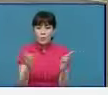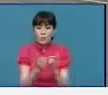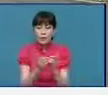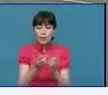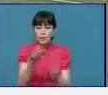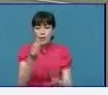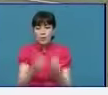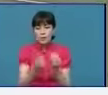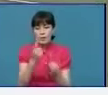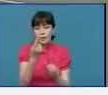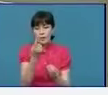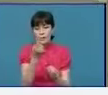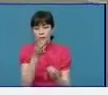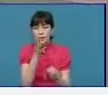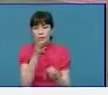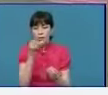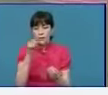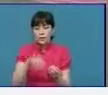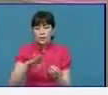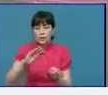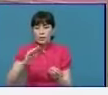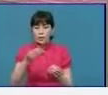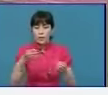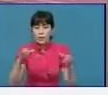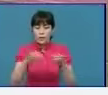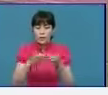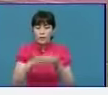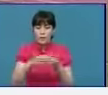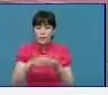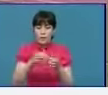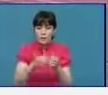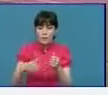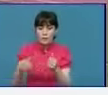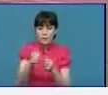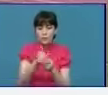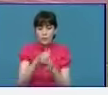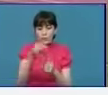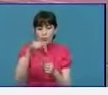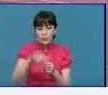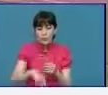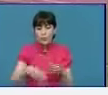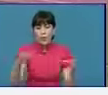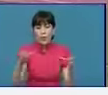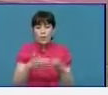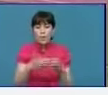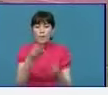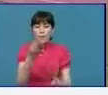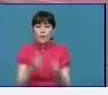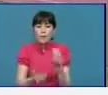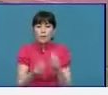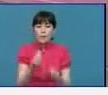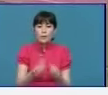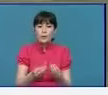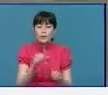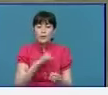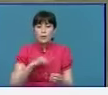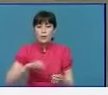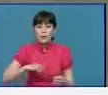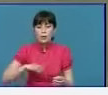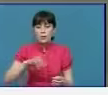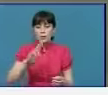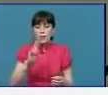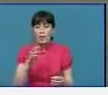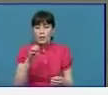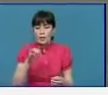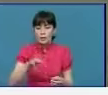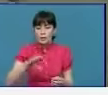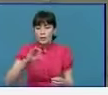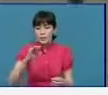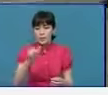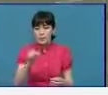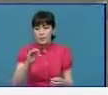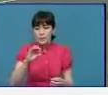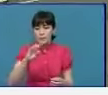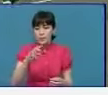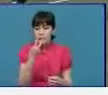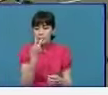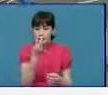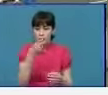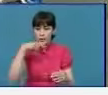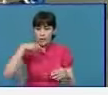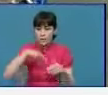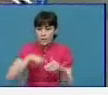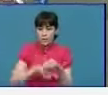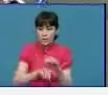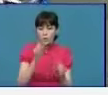ойынның бірінші кезеңінде Жетісу командасы басымдыққа ие болды. Осы құраманың сапында ойнайтын өз жерлесіміз Қазығұрттық Ілияс Әмірсейітов 2-1 соққы